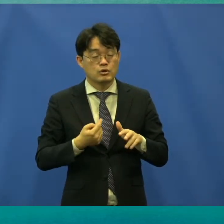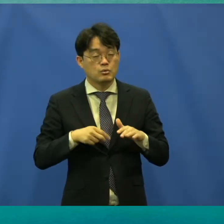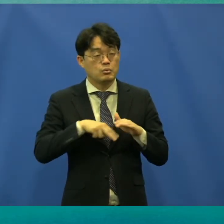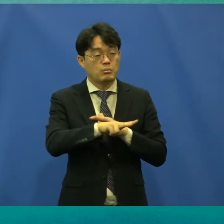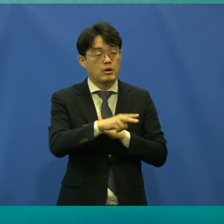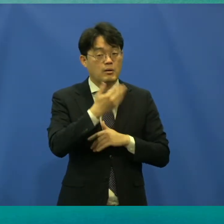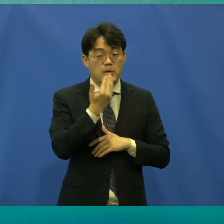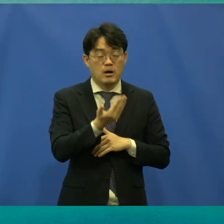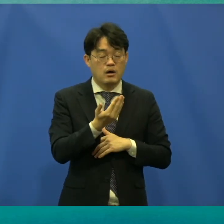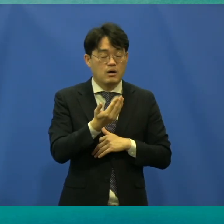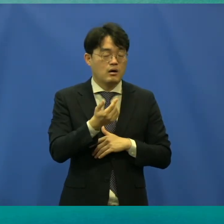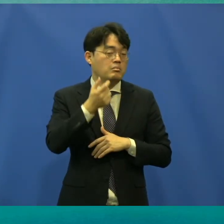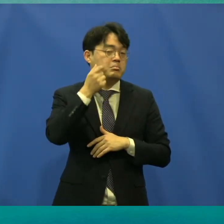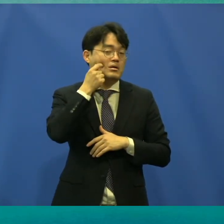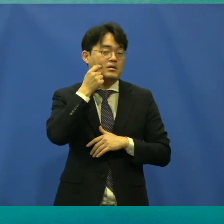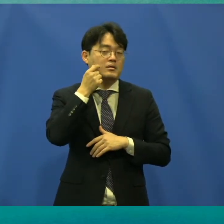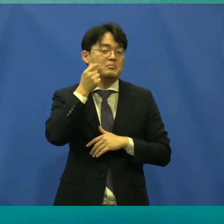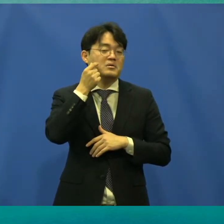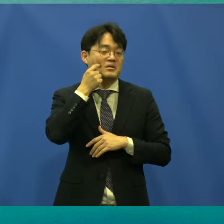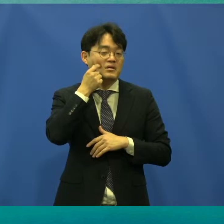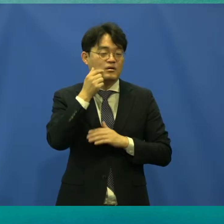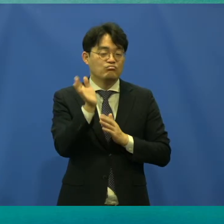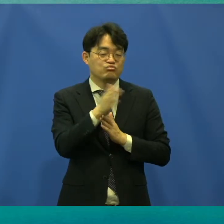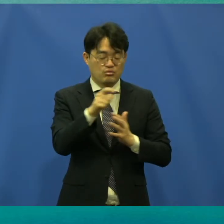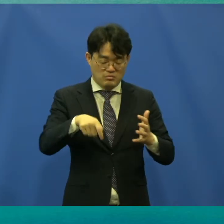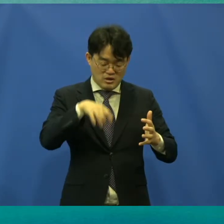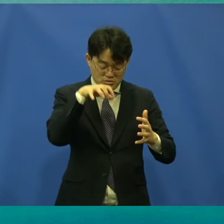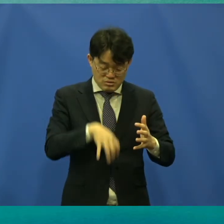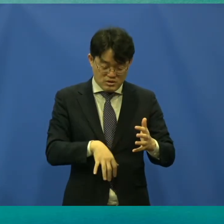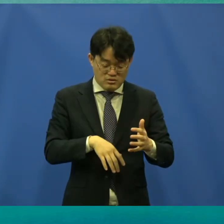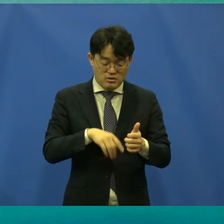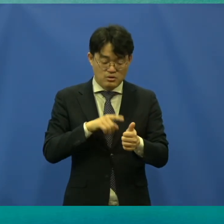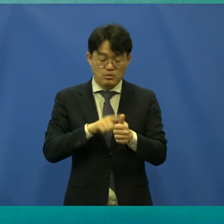물고기 뱃속에서 그가 할 수 있는 일은 아무것도 없습니다.